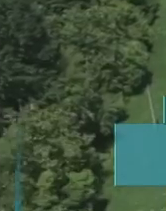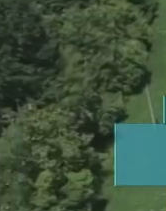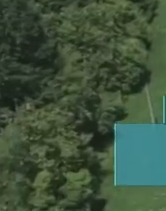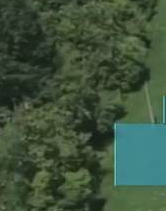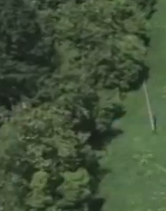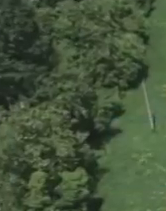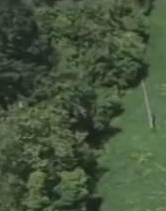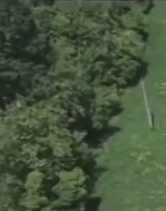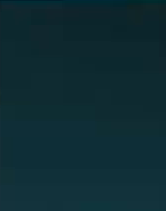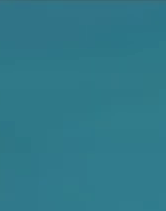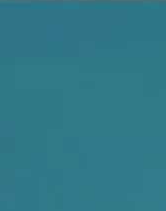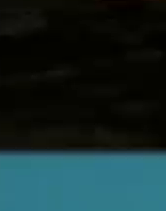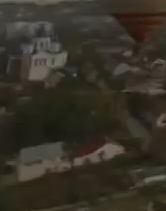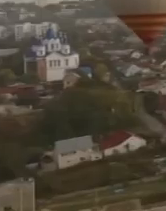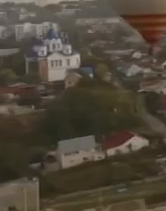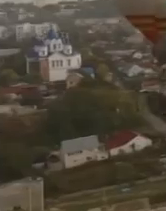Дякую.